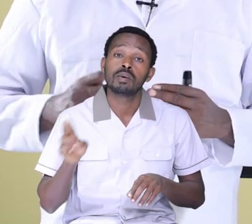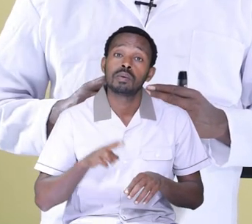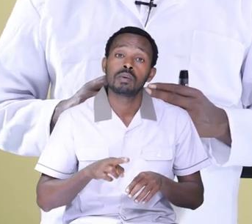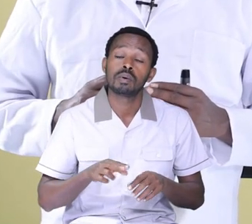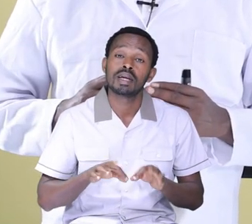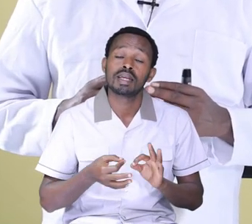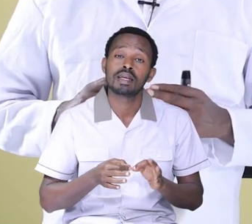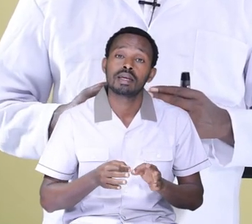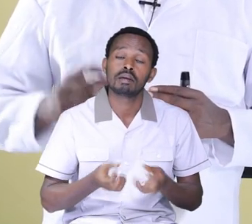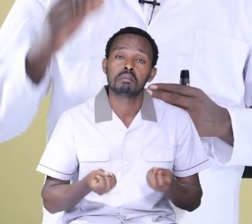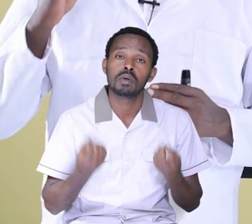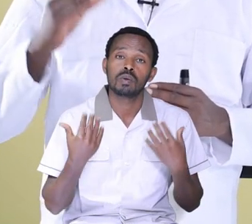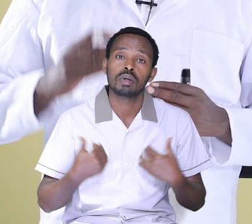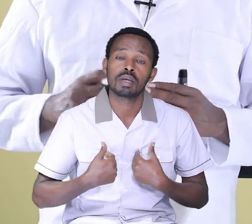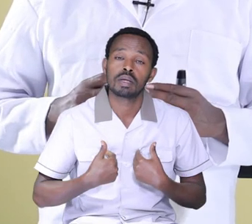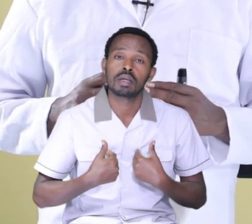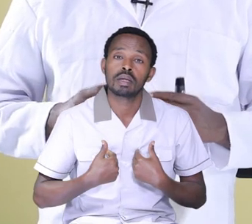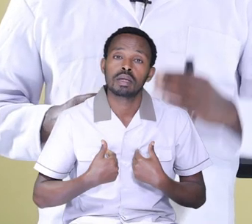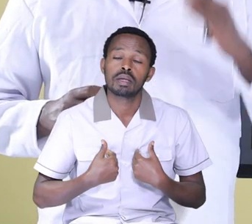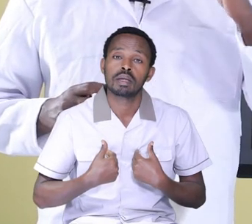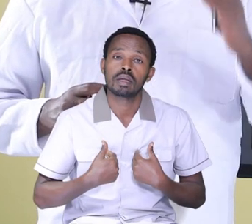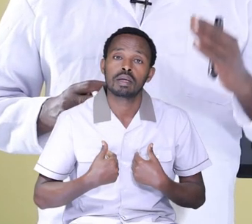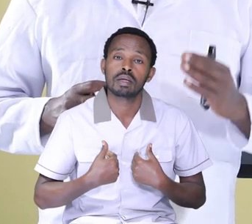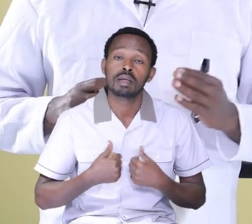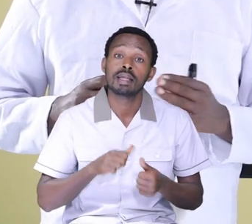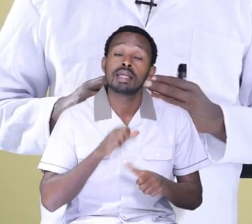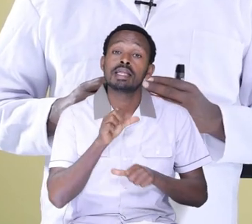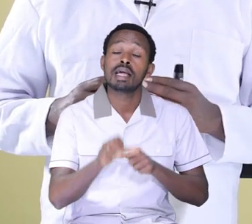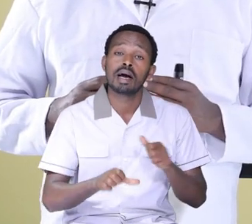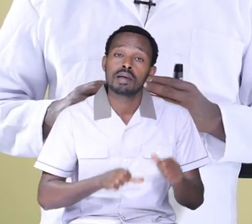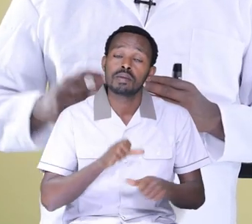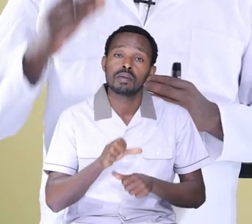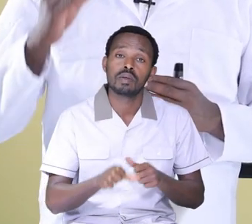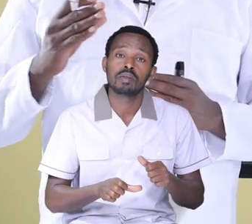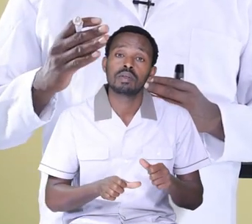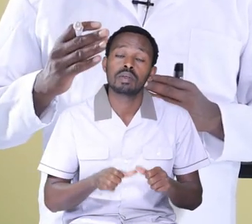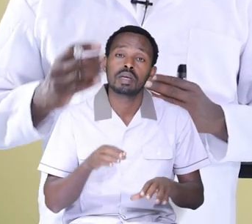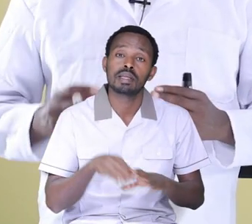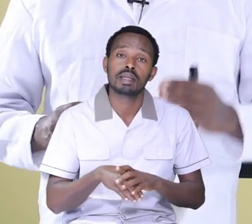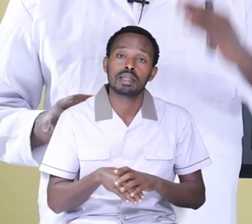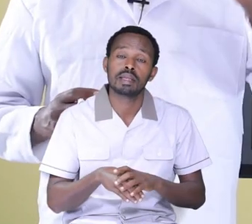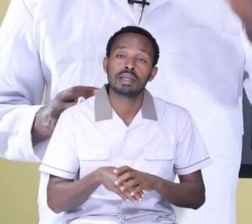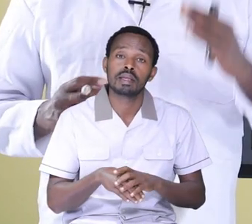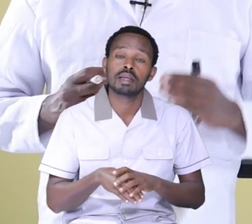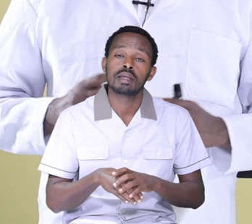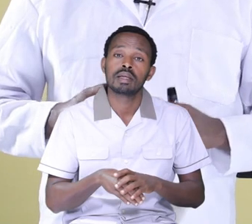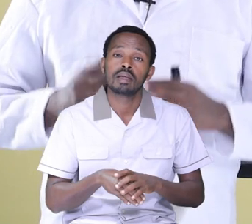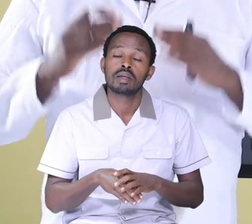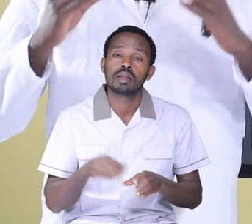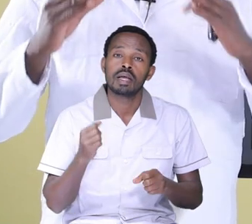qaba. Haa ta'u malee saayinsii keessatti dalagaa bu'aa fi dalagaa cicataa